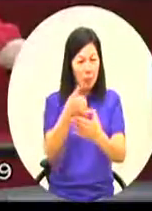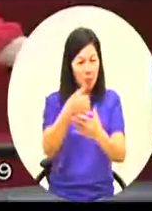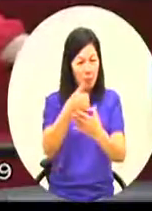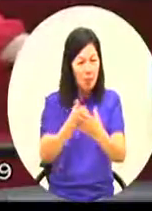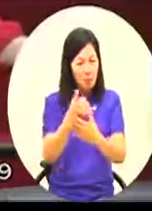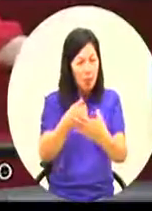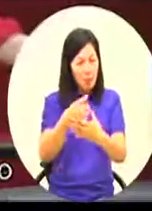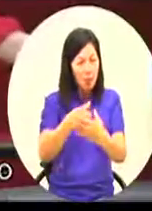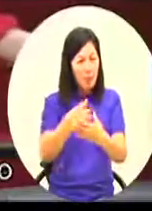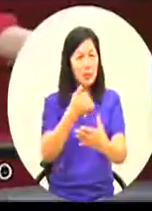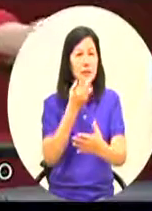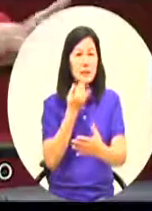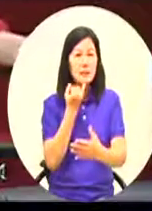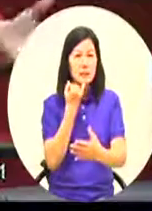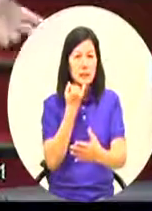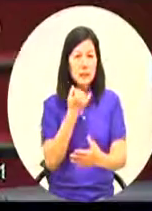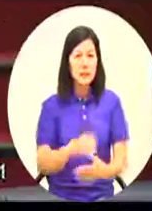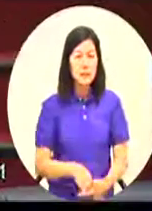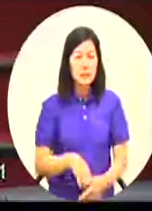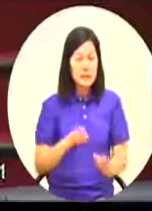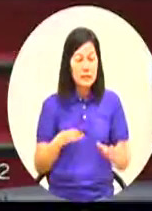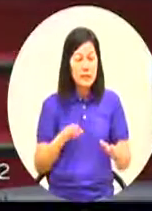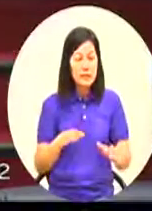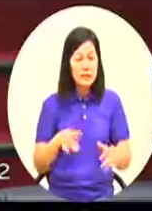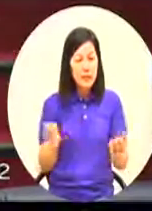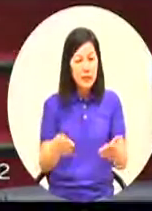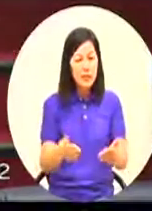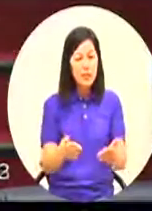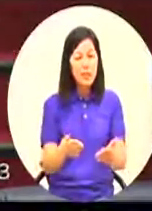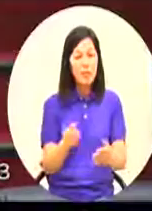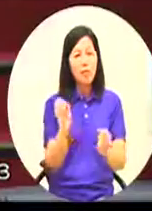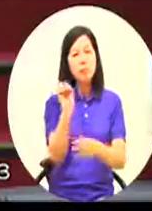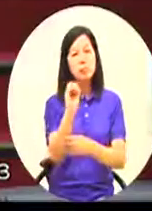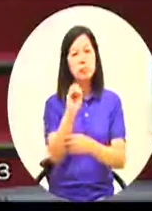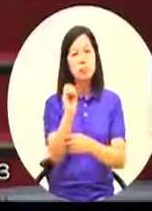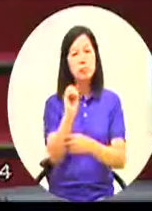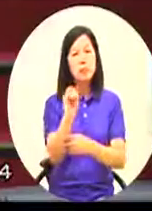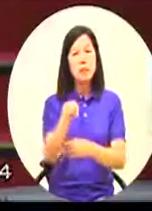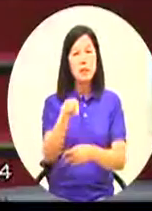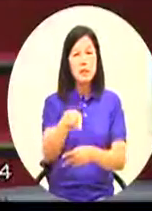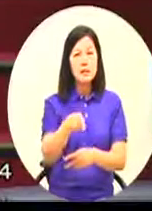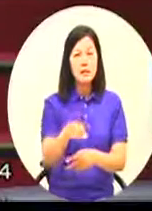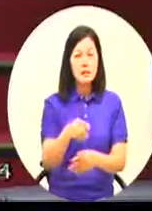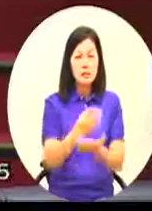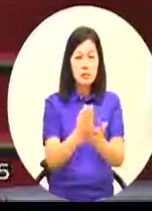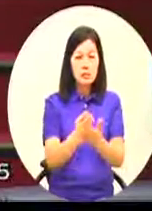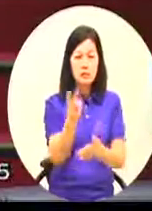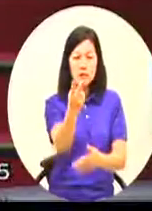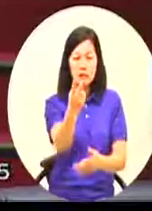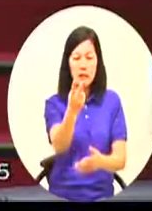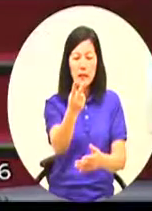现在连动一根草都没有。这个两个那么大的案子，